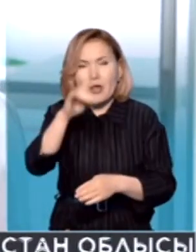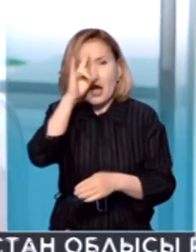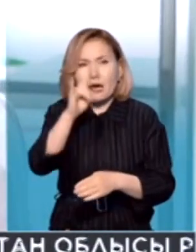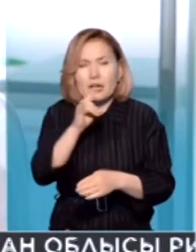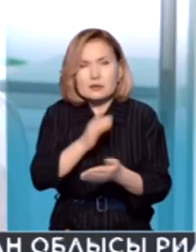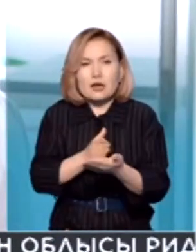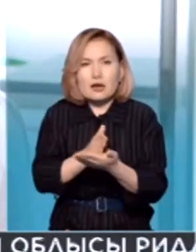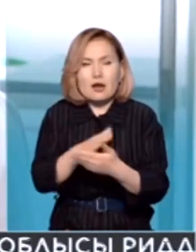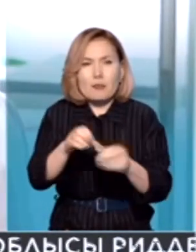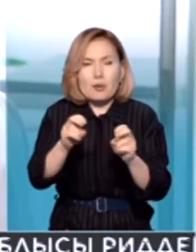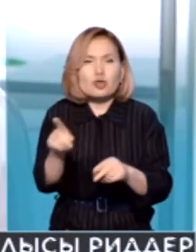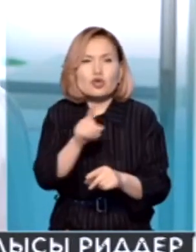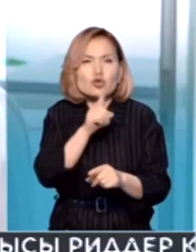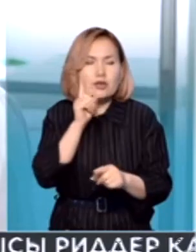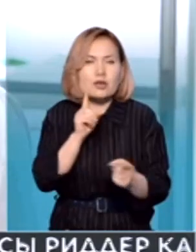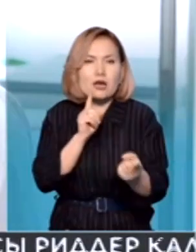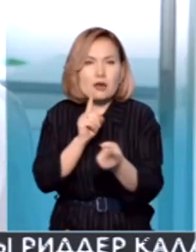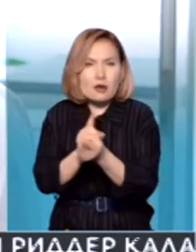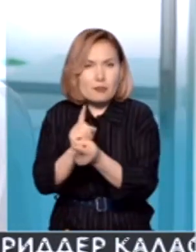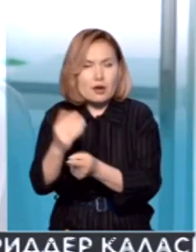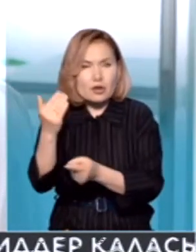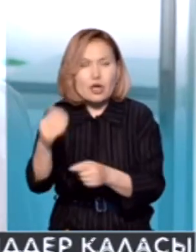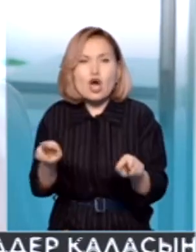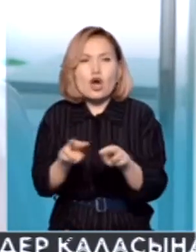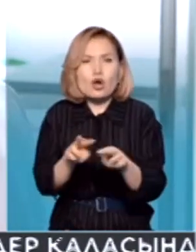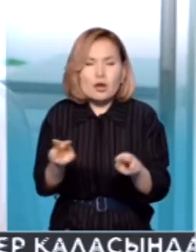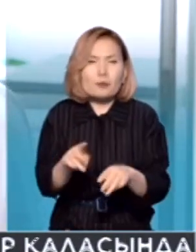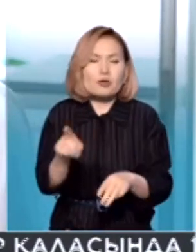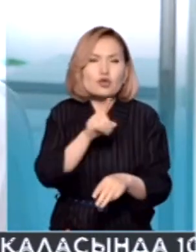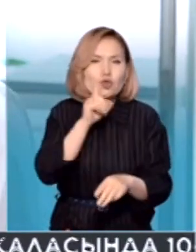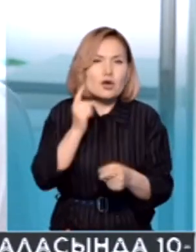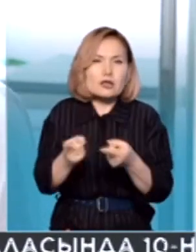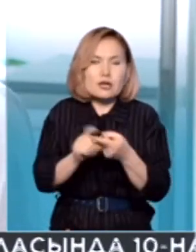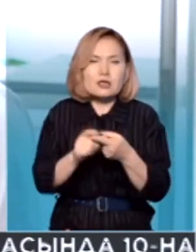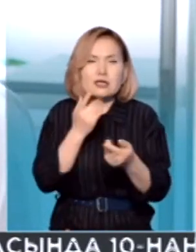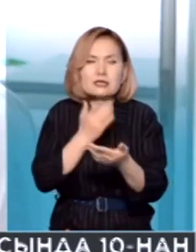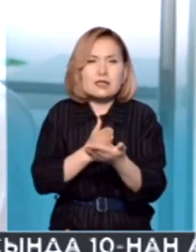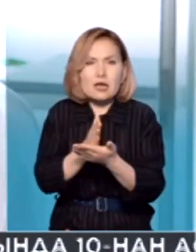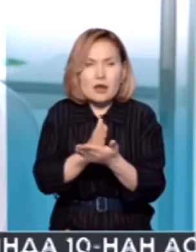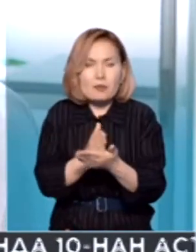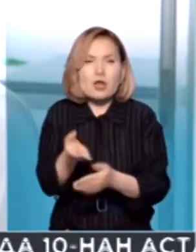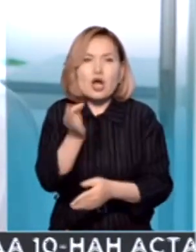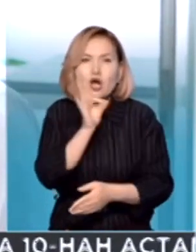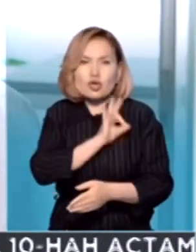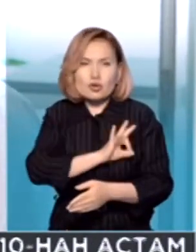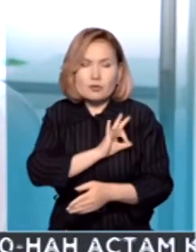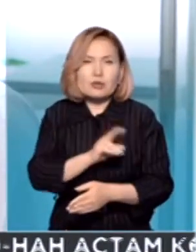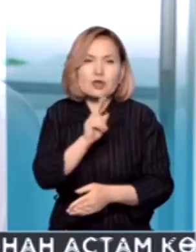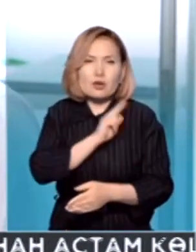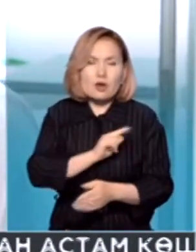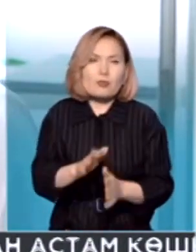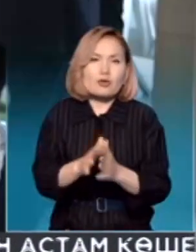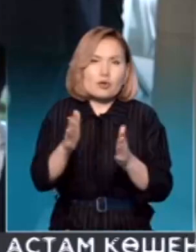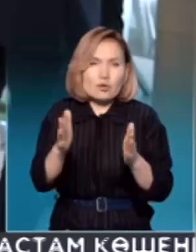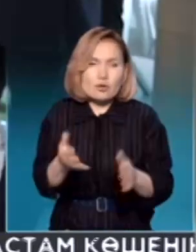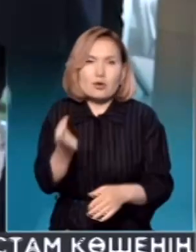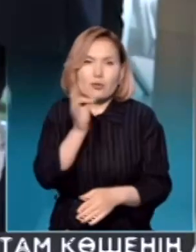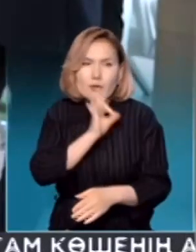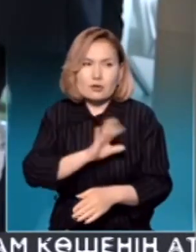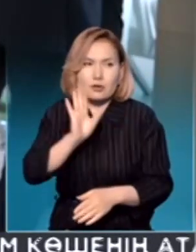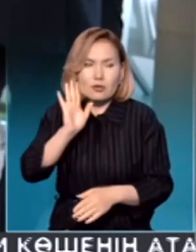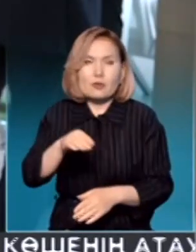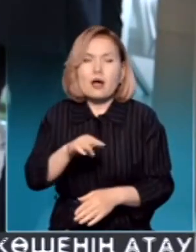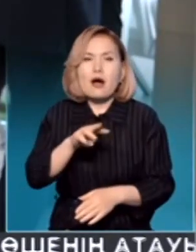ететін азаматтарды қалыптастыру үкімет пен жастардың саясатының бірлесуі нәтижесінде өнімді бола түспек.